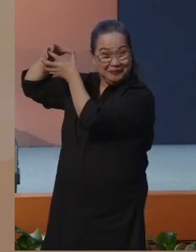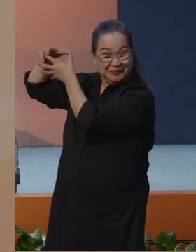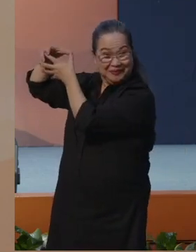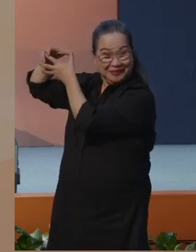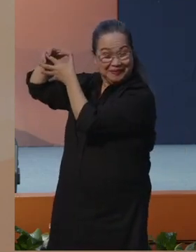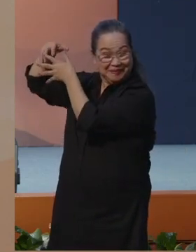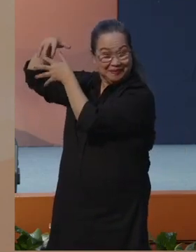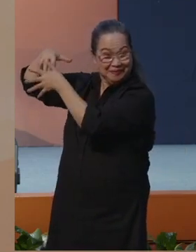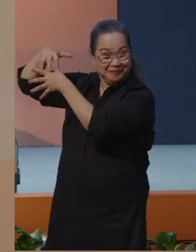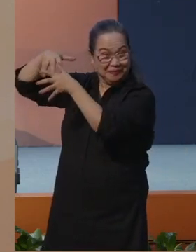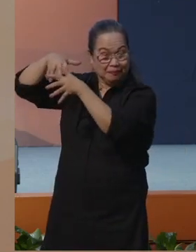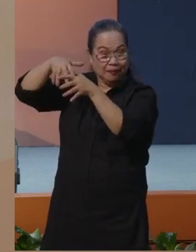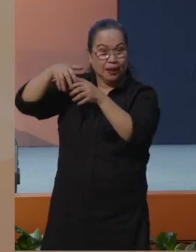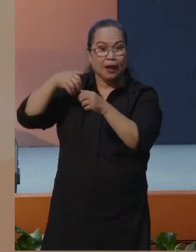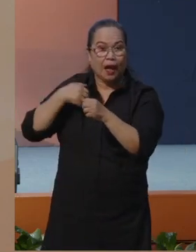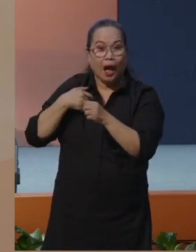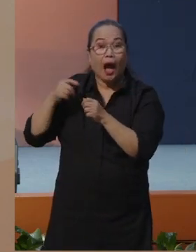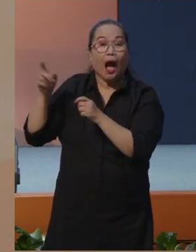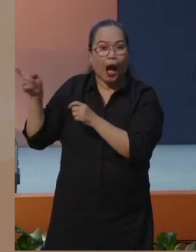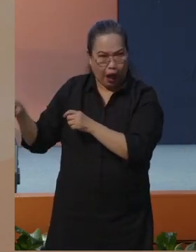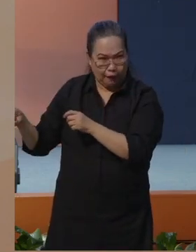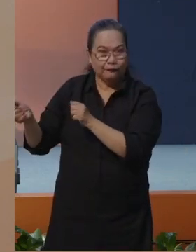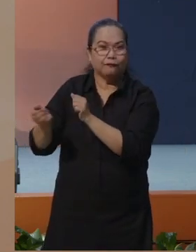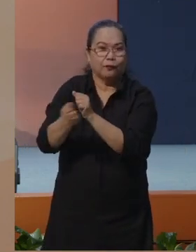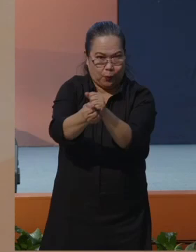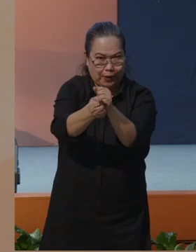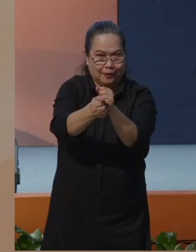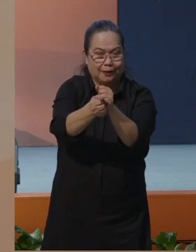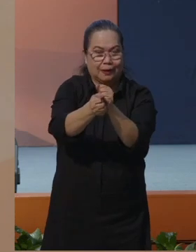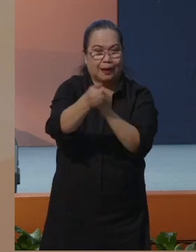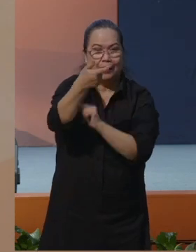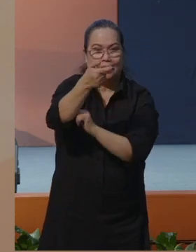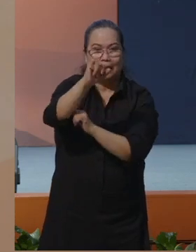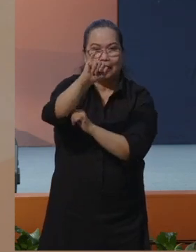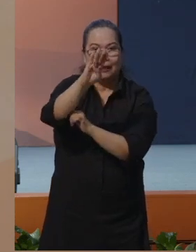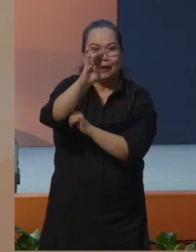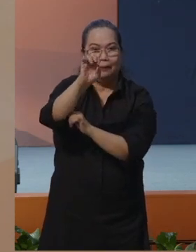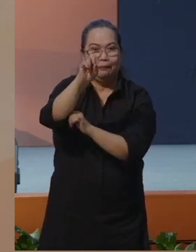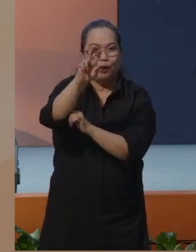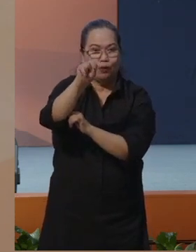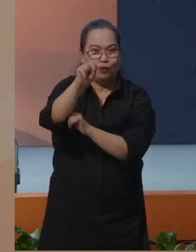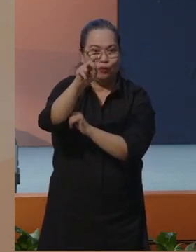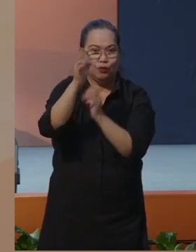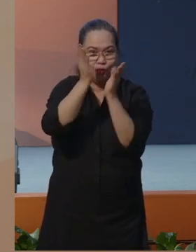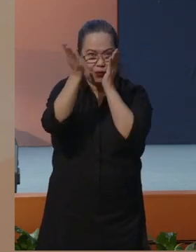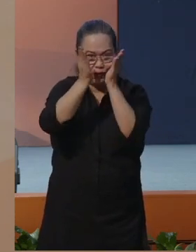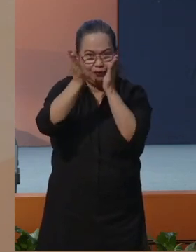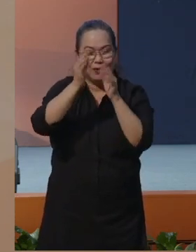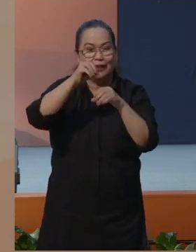may kasama pa rin silang mga lingkod na mag-Gibeonite upang maglingkod sa templo.